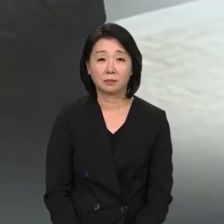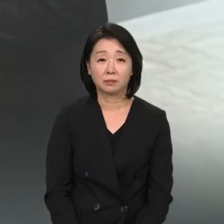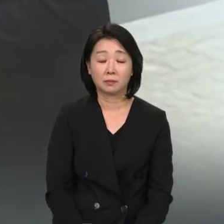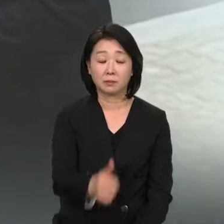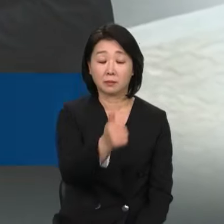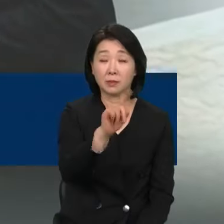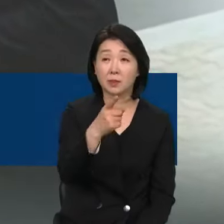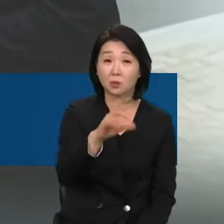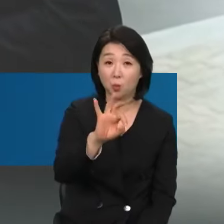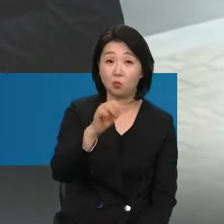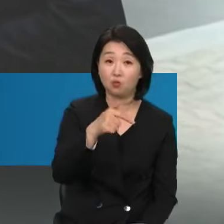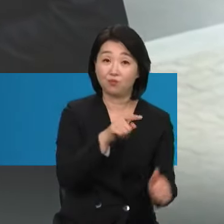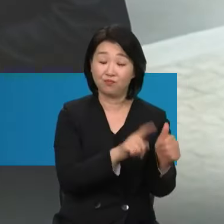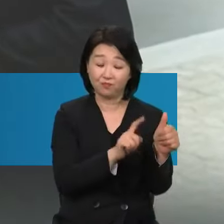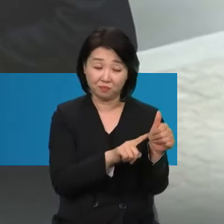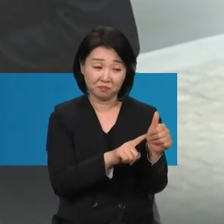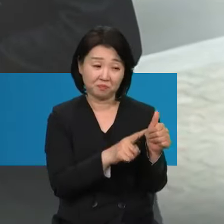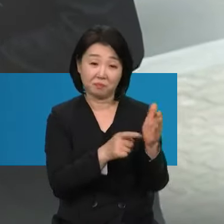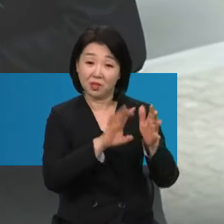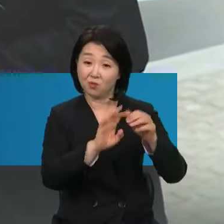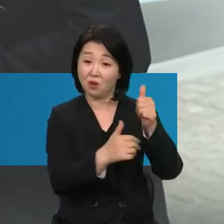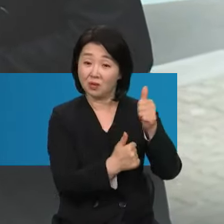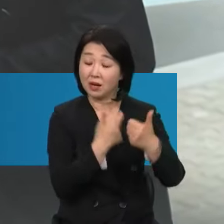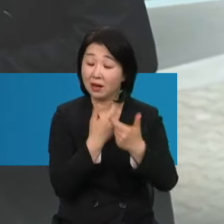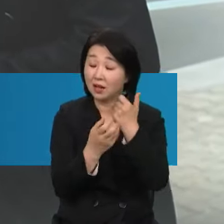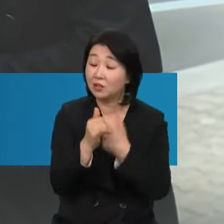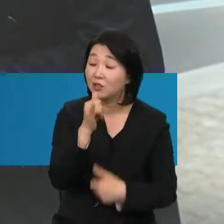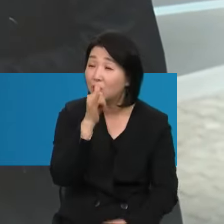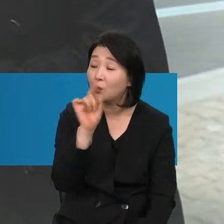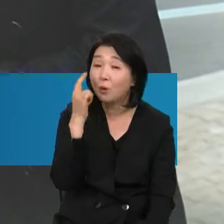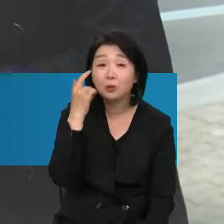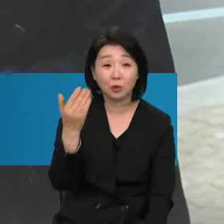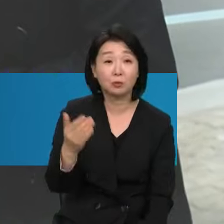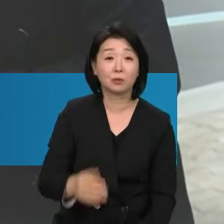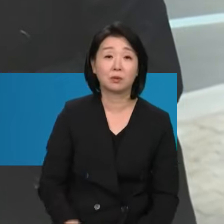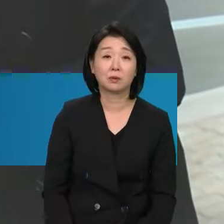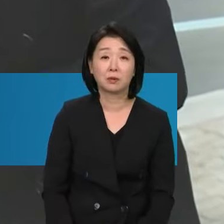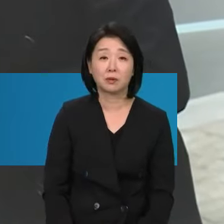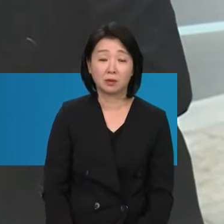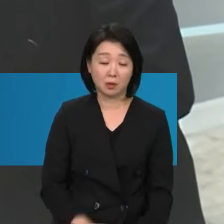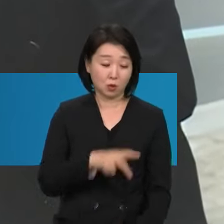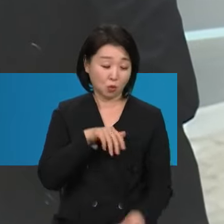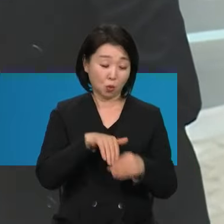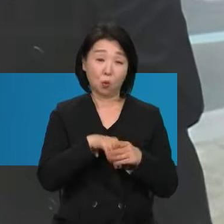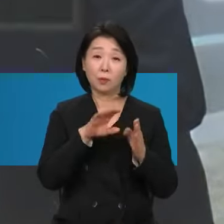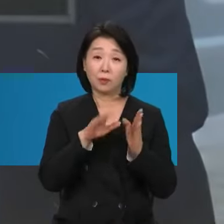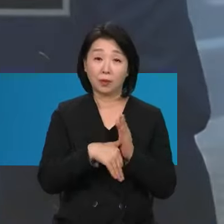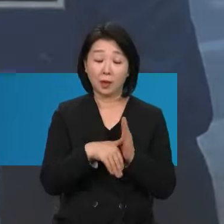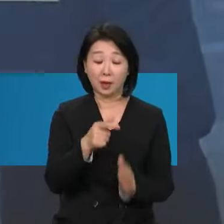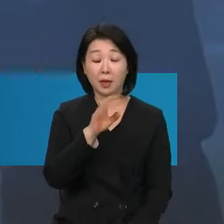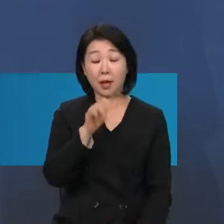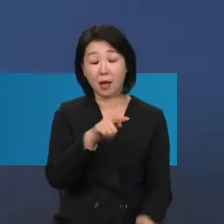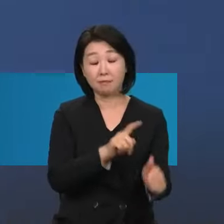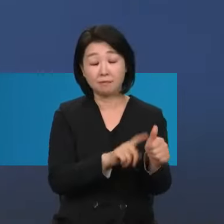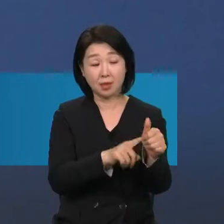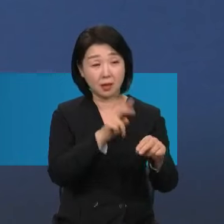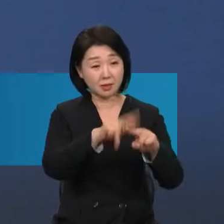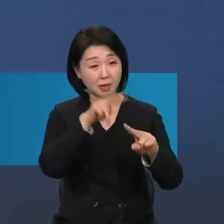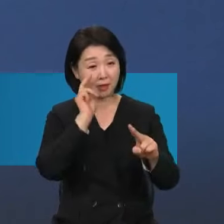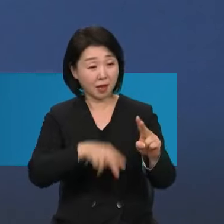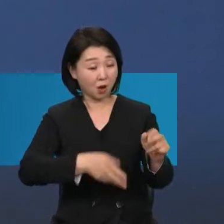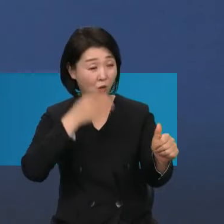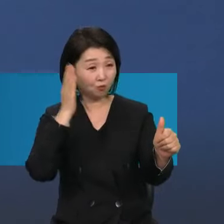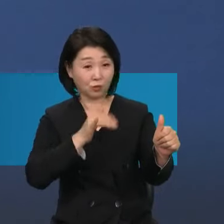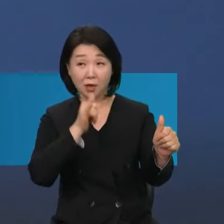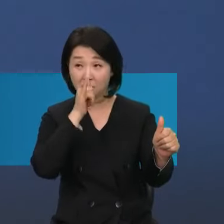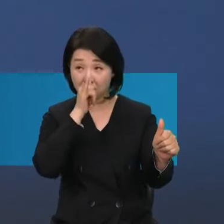한동훈 전 비대위원장과의 갈등설에 대한 질문도 잇따랐습니다. 특히 총선 당시 한 전 위원장에게 사퇴하라고